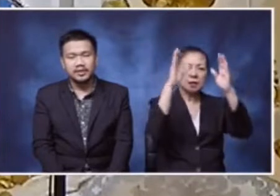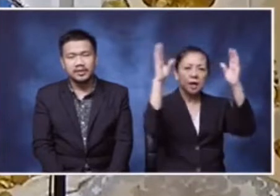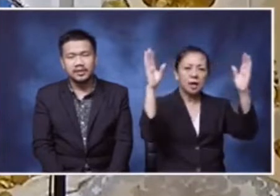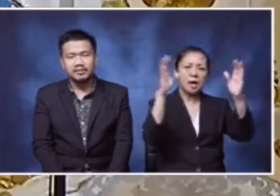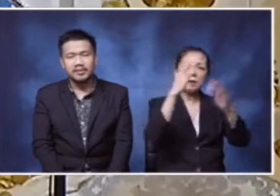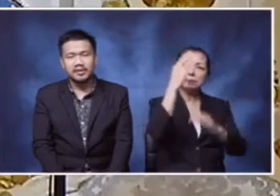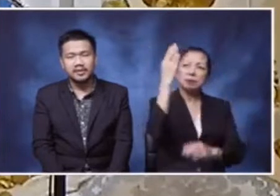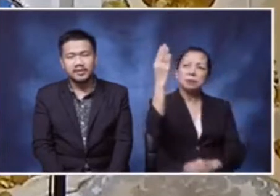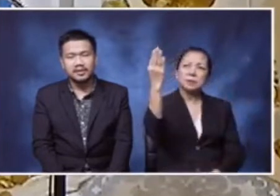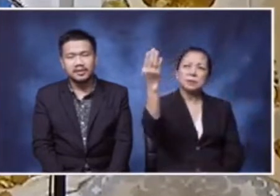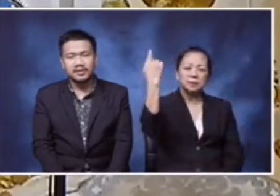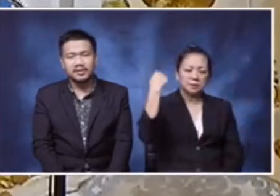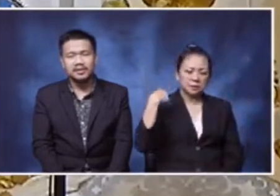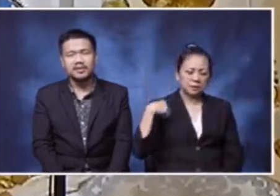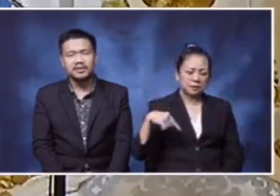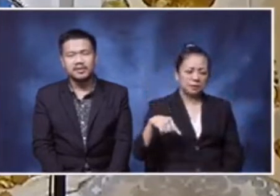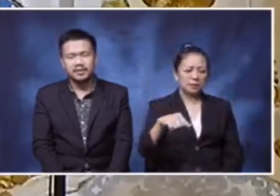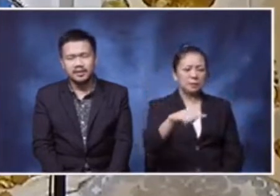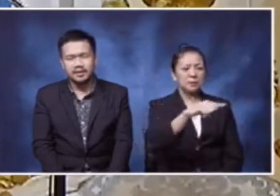ka